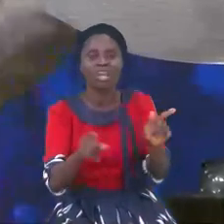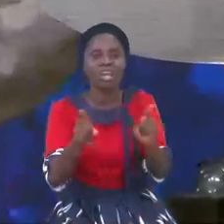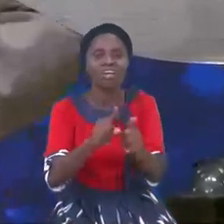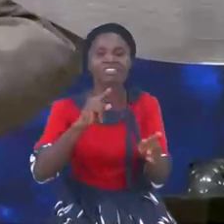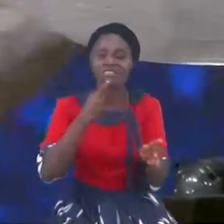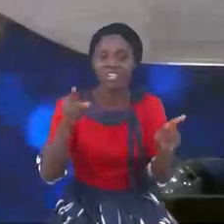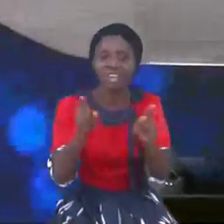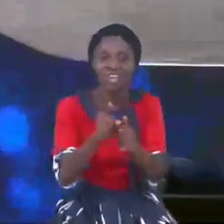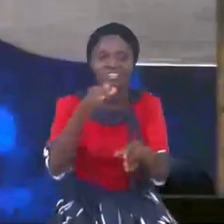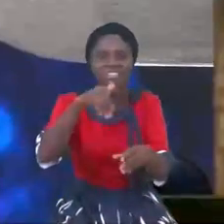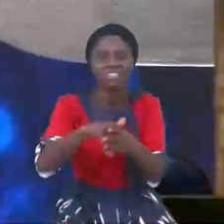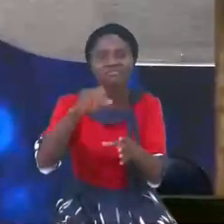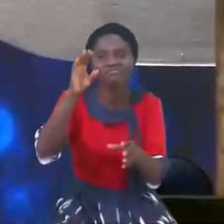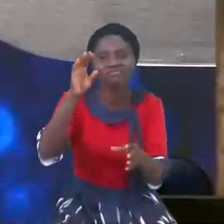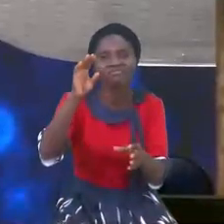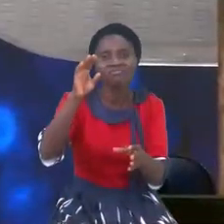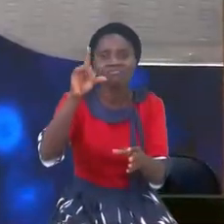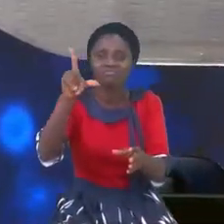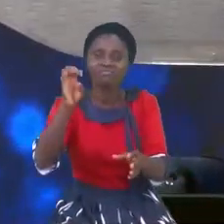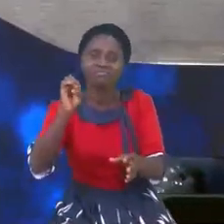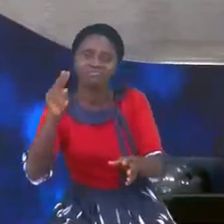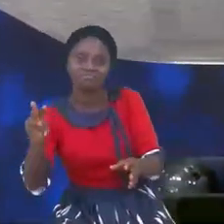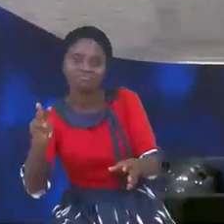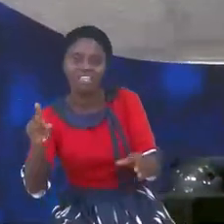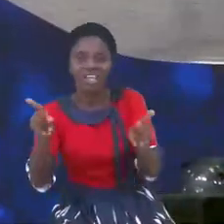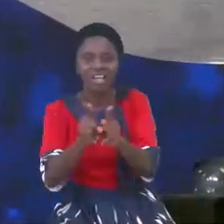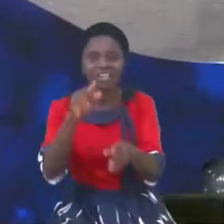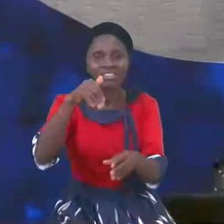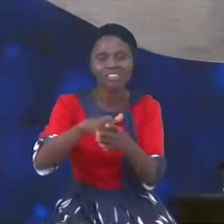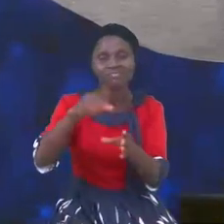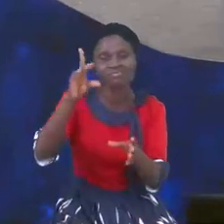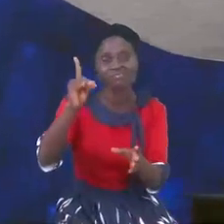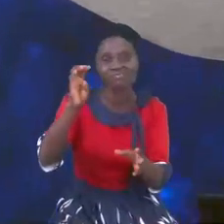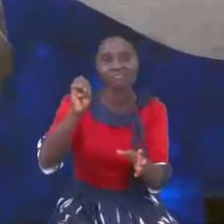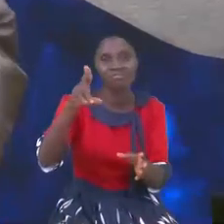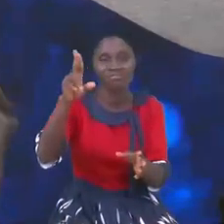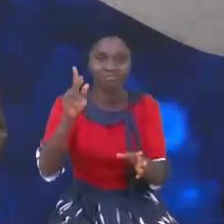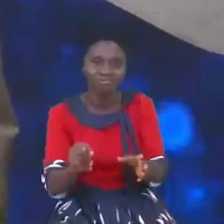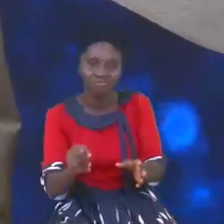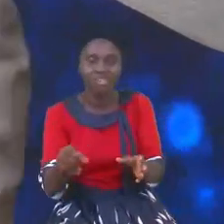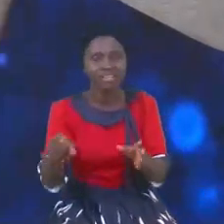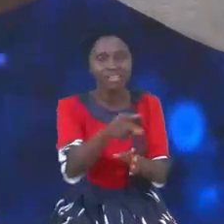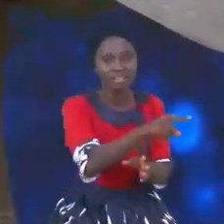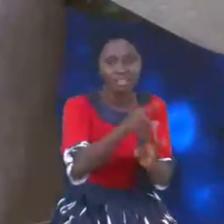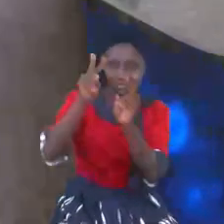Deutéronome. Mais ils ont oublié le calvaire, ils ont oublié le salut, ils ont oublié le Sauveur,